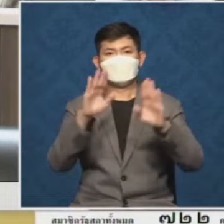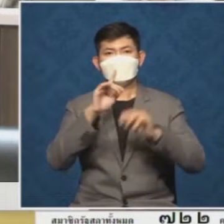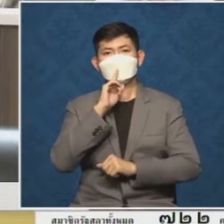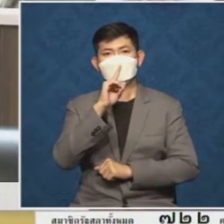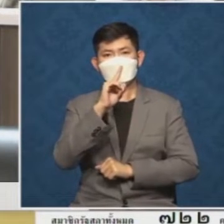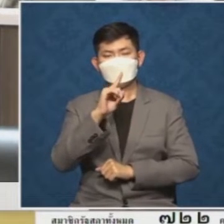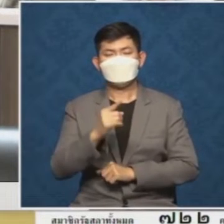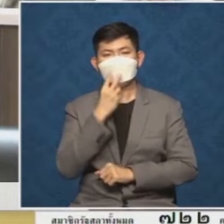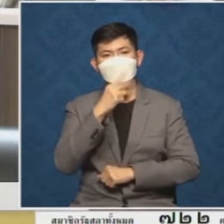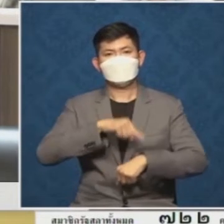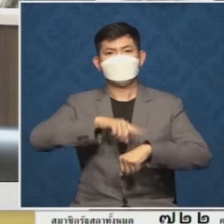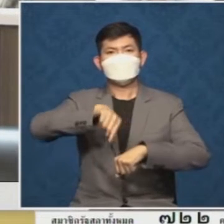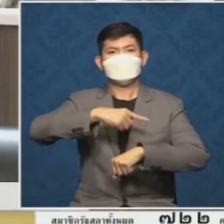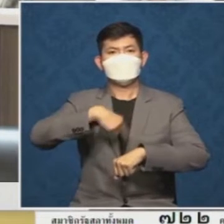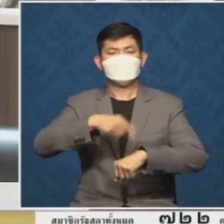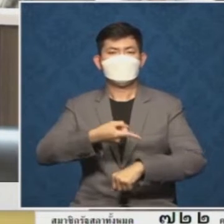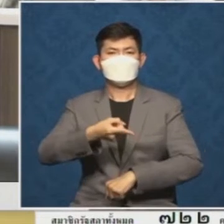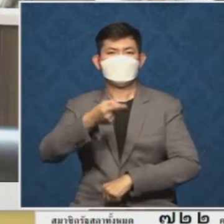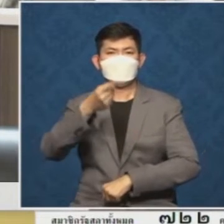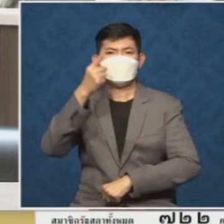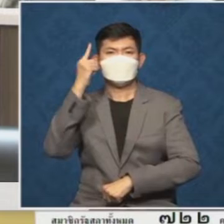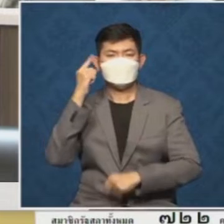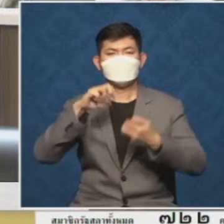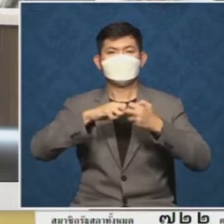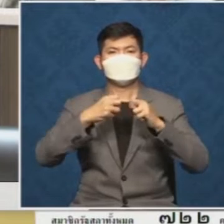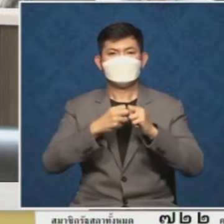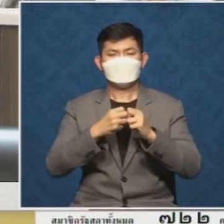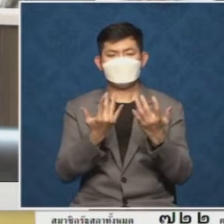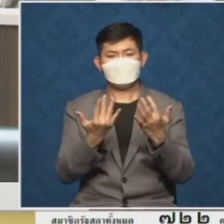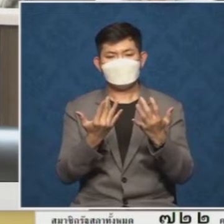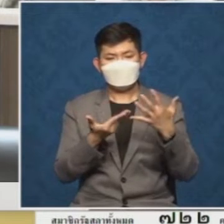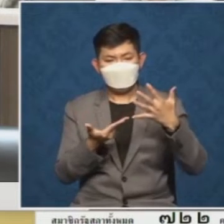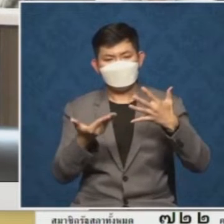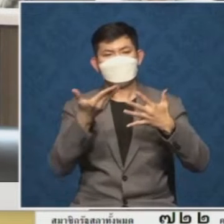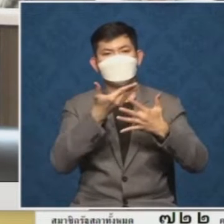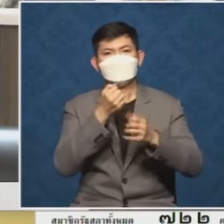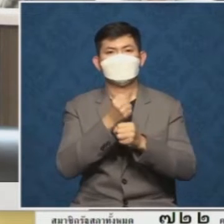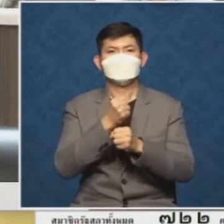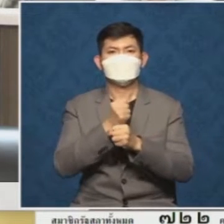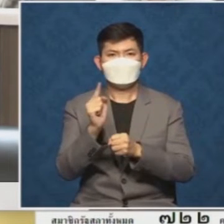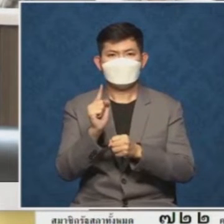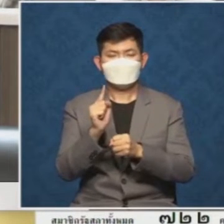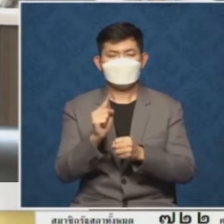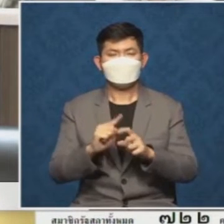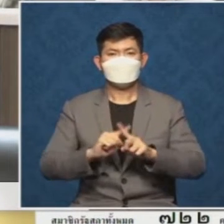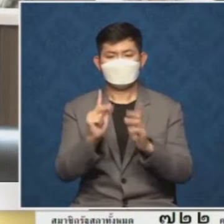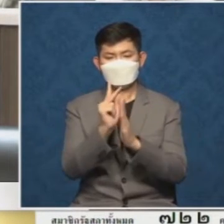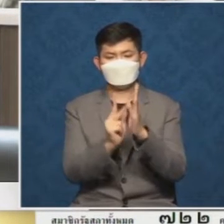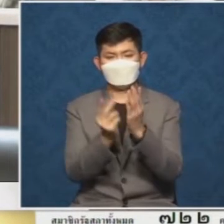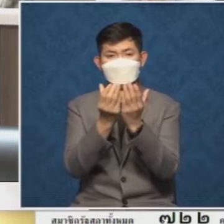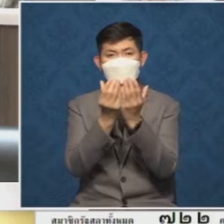นถึงระยะเวลาความล่าช้าที่เกิดขึ้นกับกระบวนการยุติธรรมภายใต้รัฐธรรมนูญ